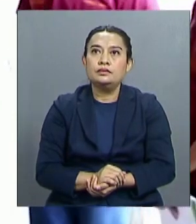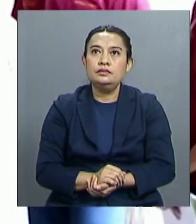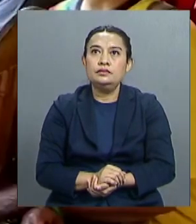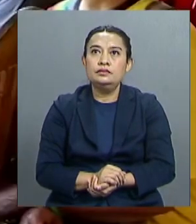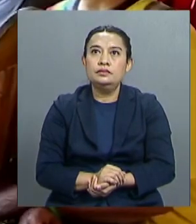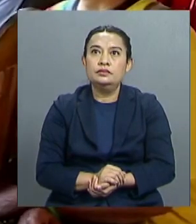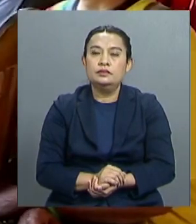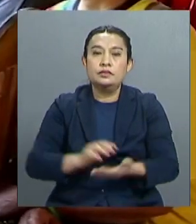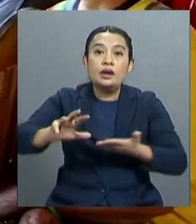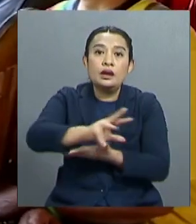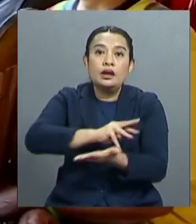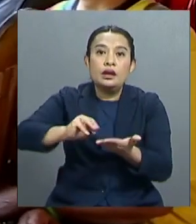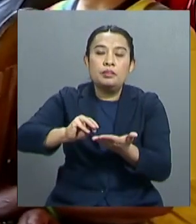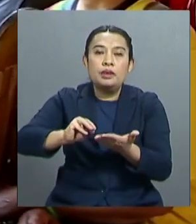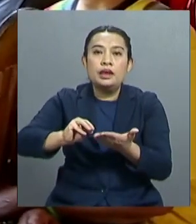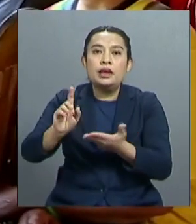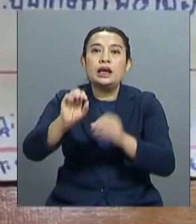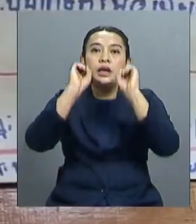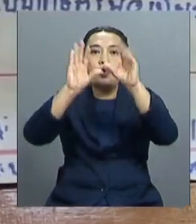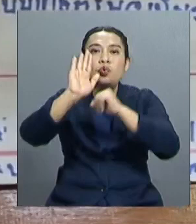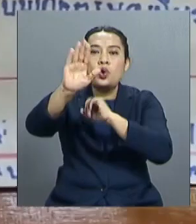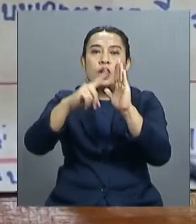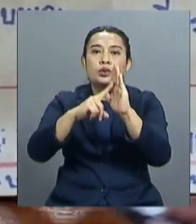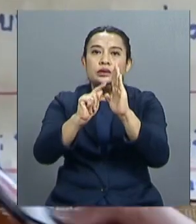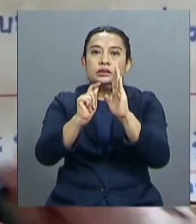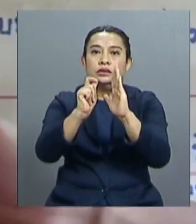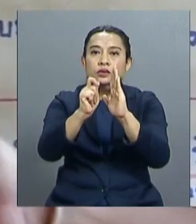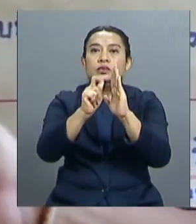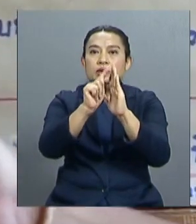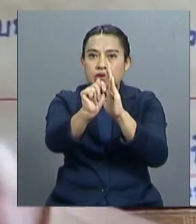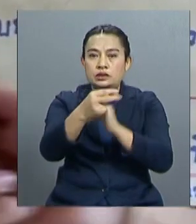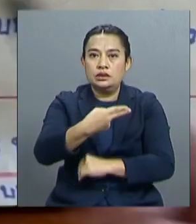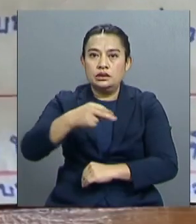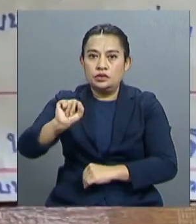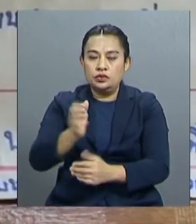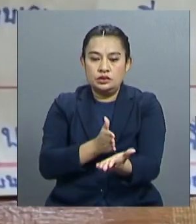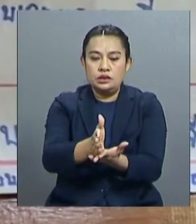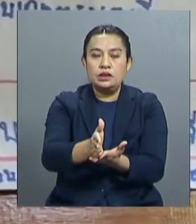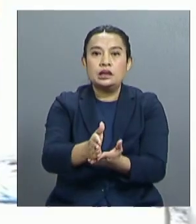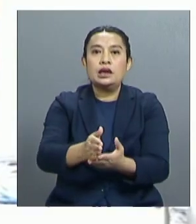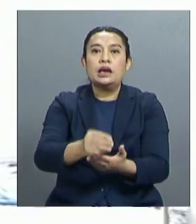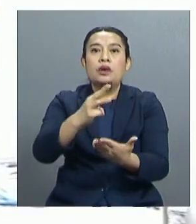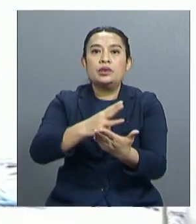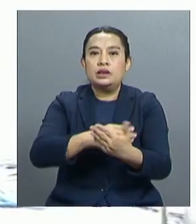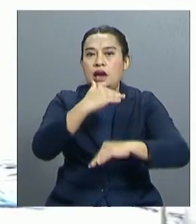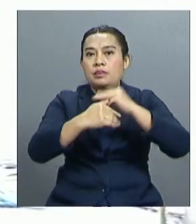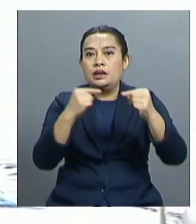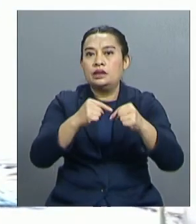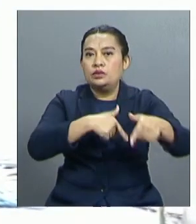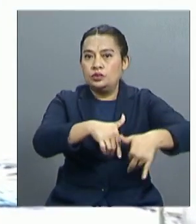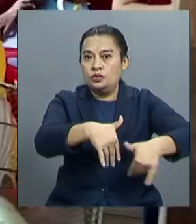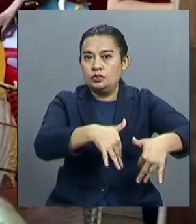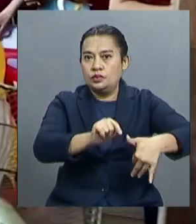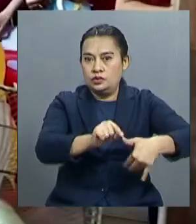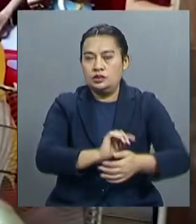มหาวิทยาลัยราชภัฏอุตรดิตถ์ในหลักสูตรสาขาวิชาการพัฒนาชุมชนได้มีการ